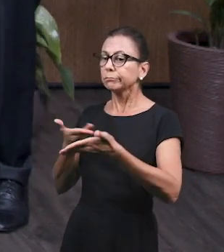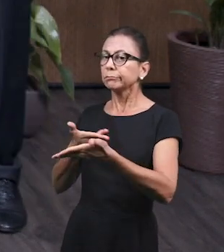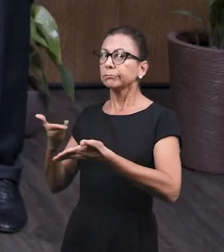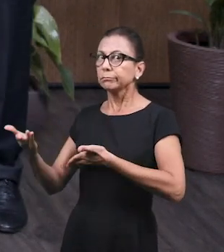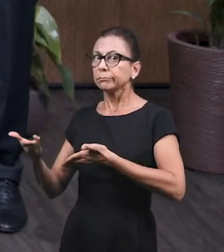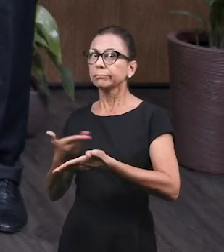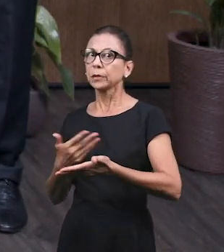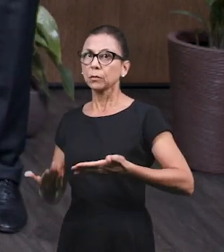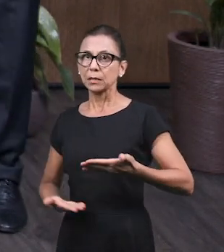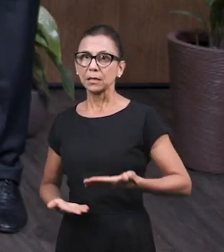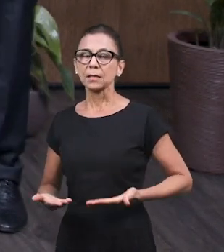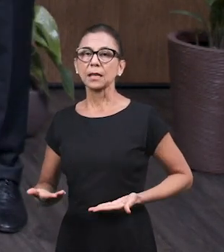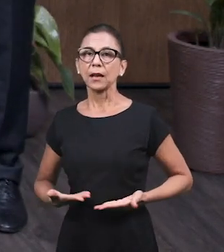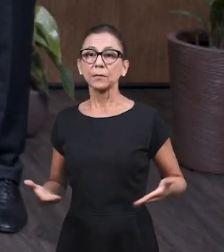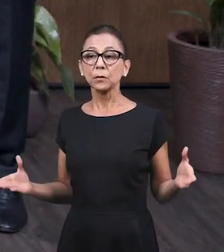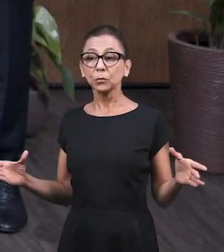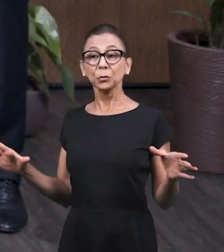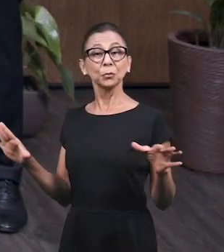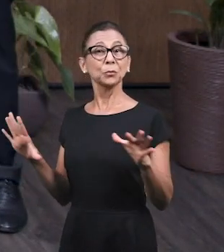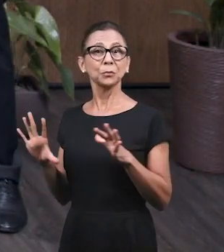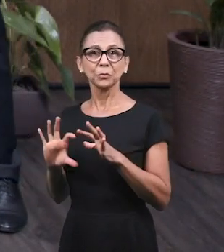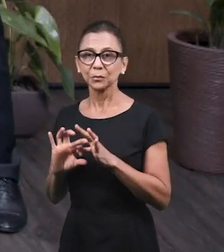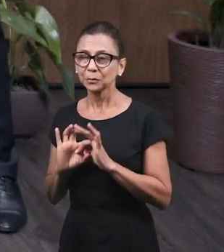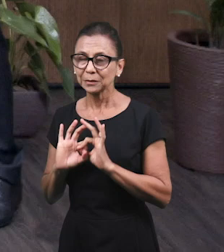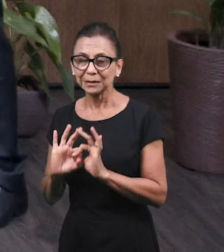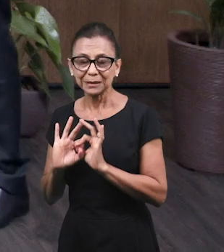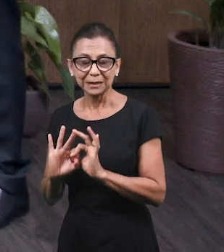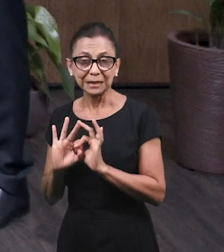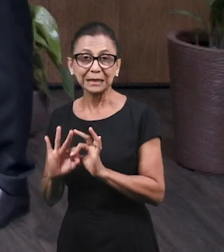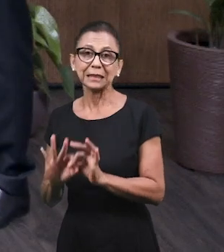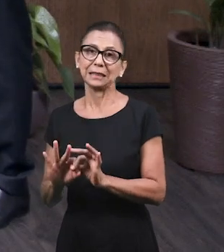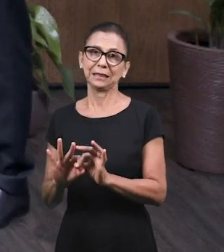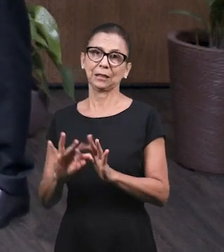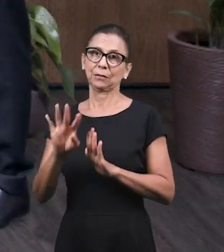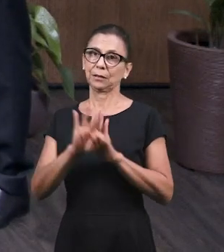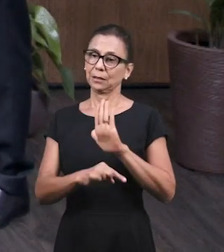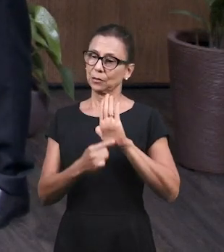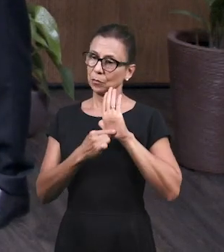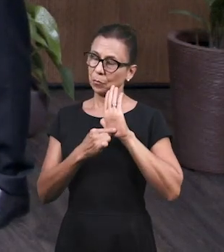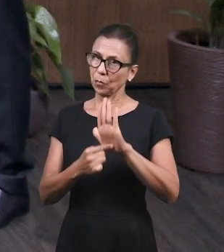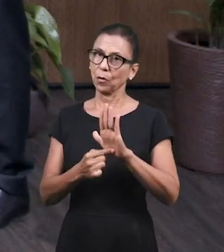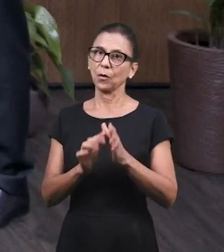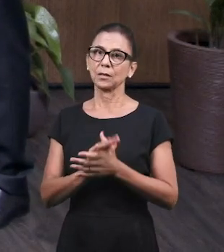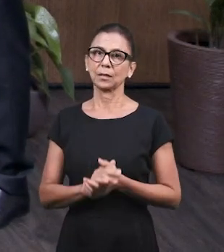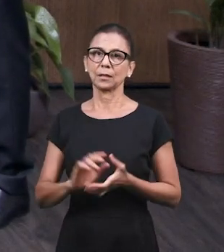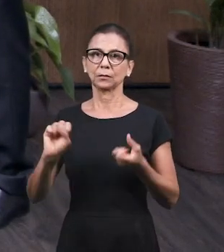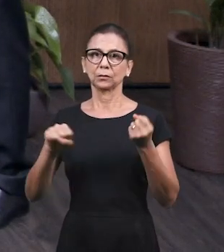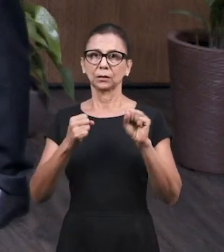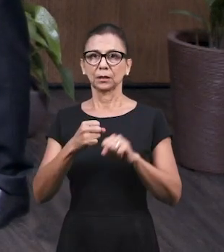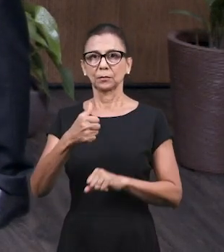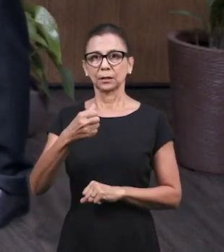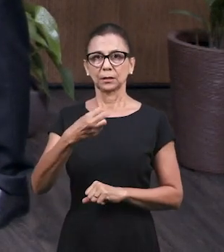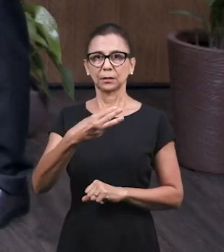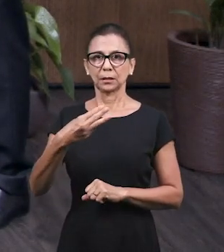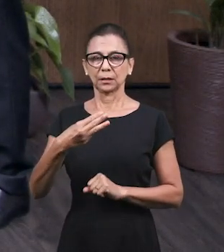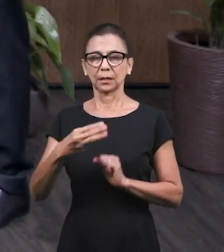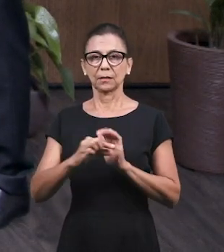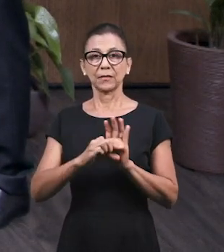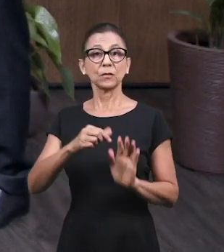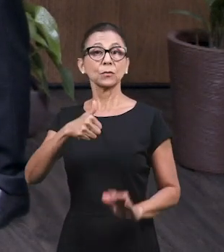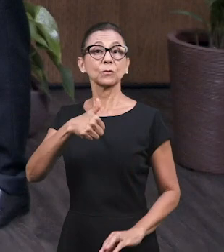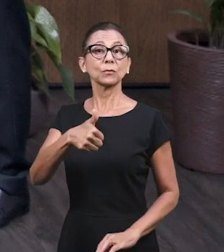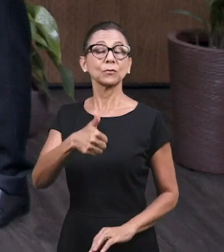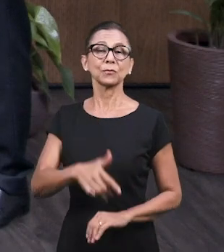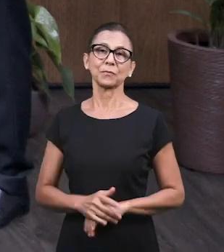du fait, enfin, de la vie commune au milieu de l'Église, la vie commune entre les frères. Il est nécessaire d'avoir de